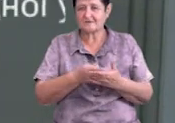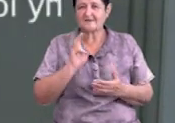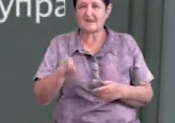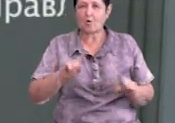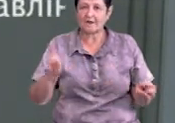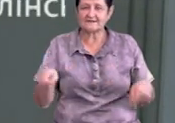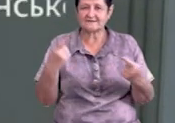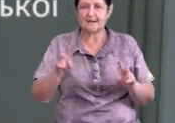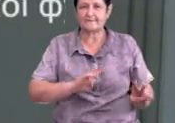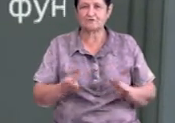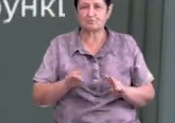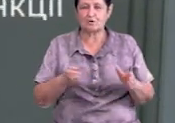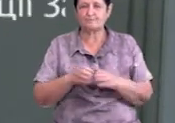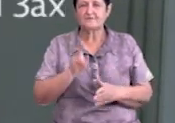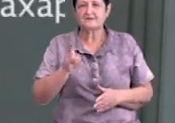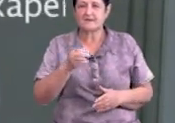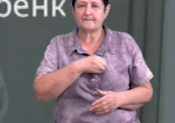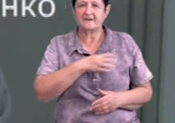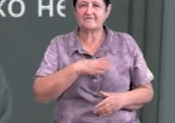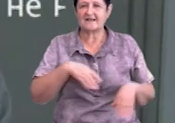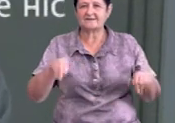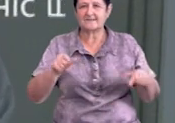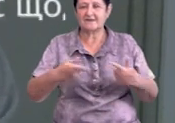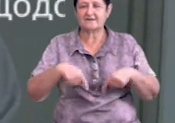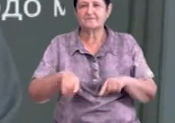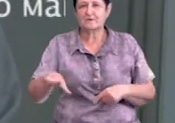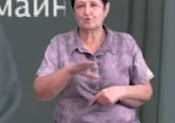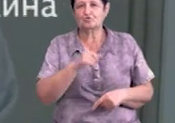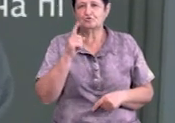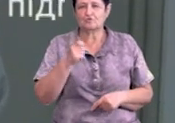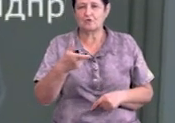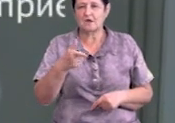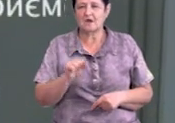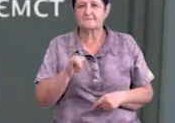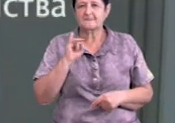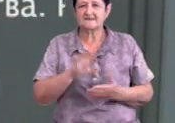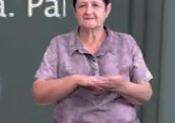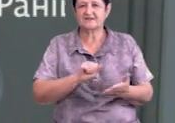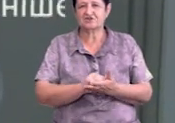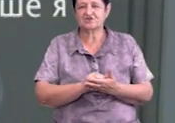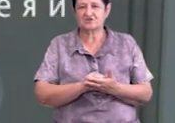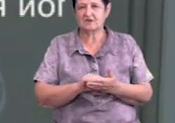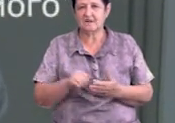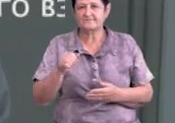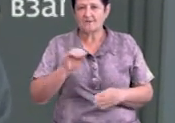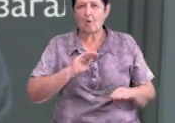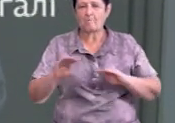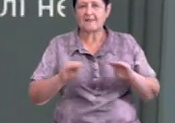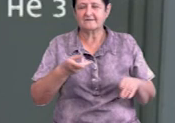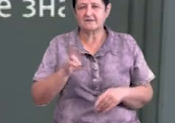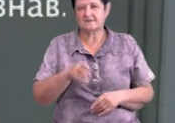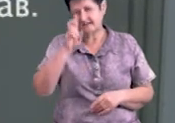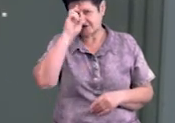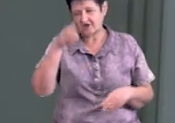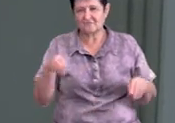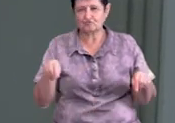організатора злочинної групи, яка привласнила земельну ділянку площею 100 гектарів та знищила стратегічне обладнання. Державну ж землю